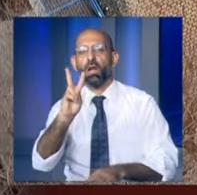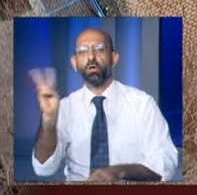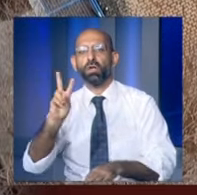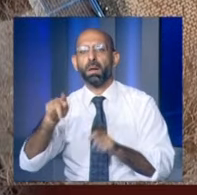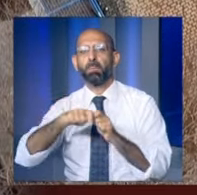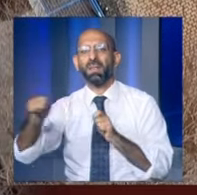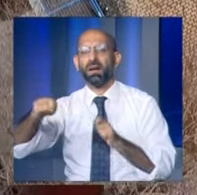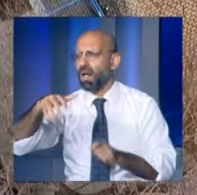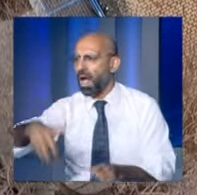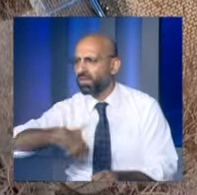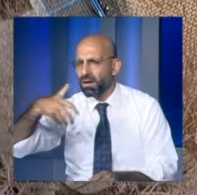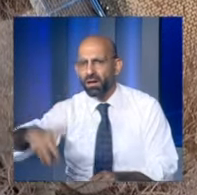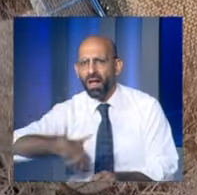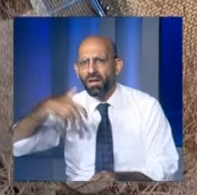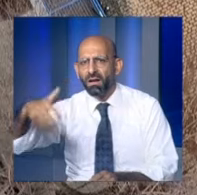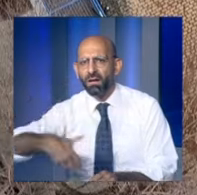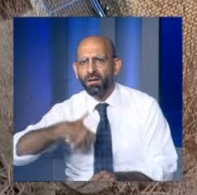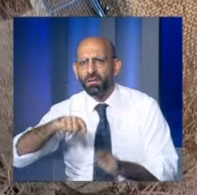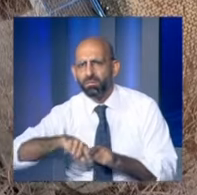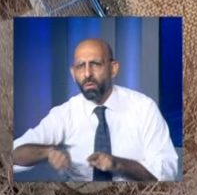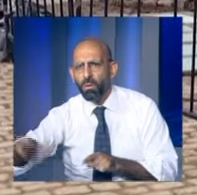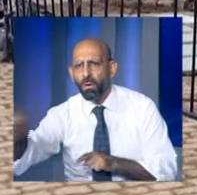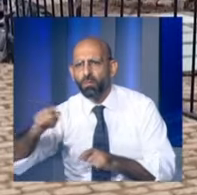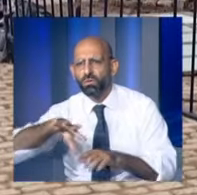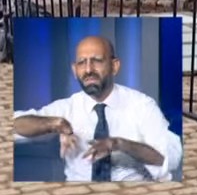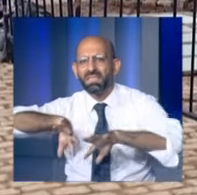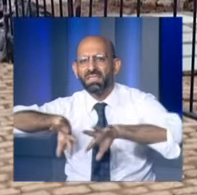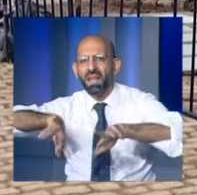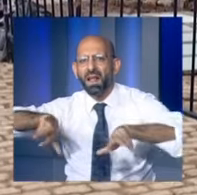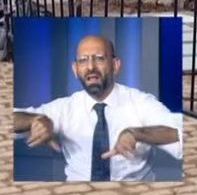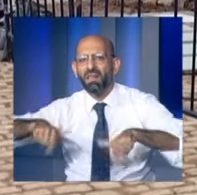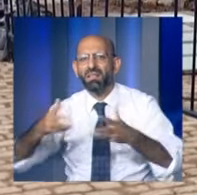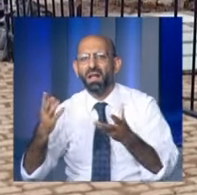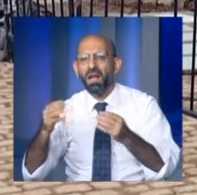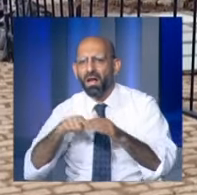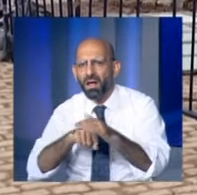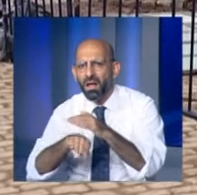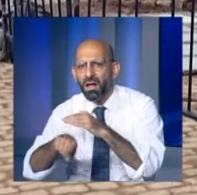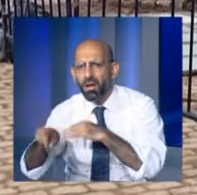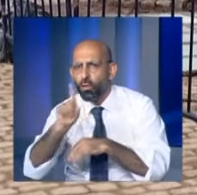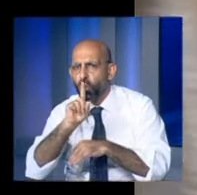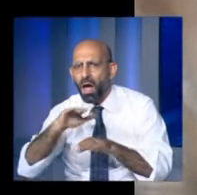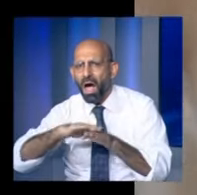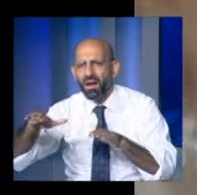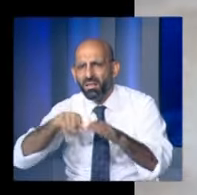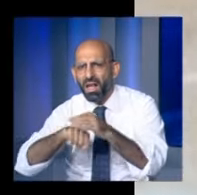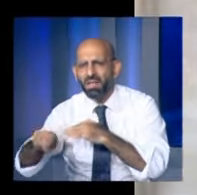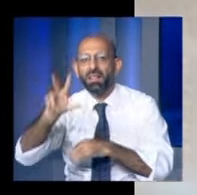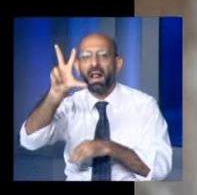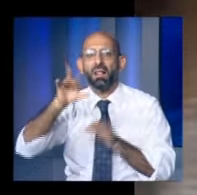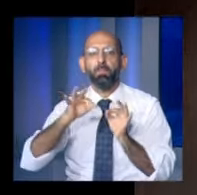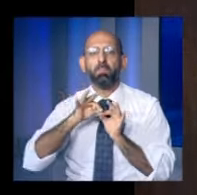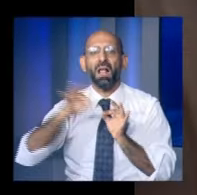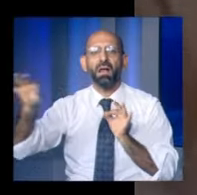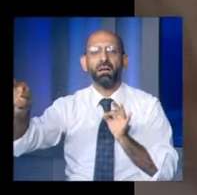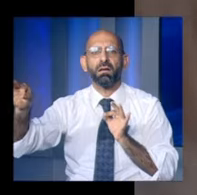كبيرا يمتد 220 مترا حفر باتجاه أحد المصارف قد تكون تجنبت سرقة القرن. والنفخ